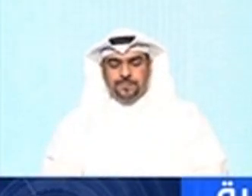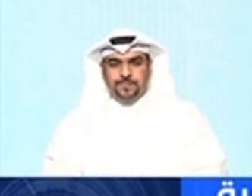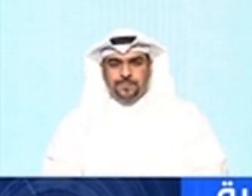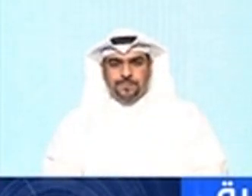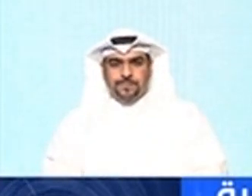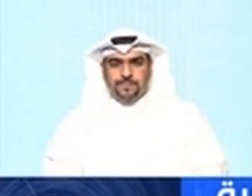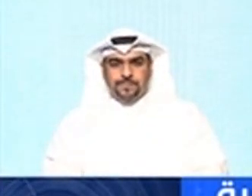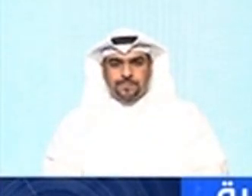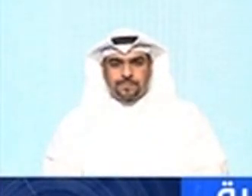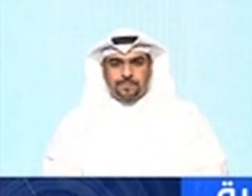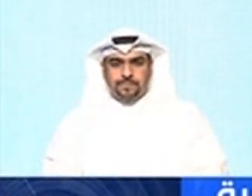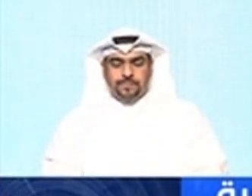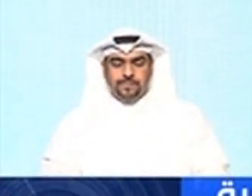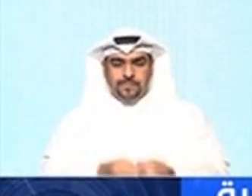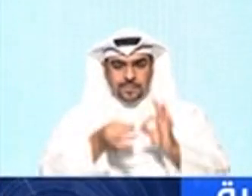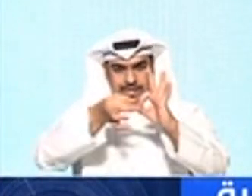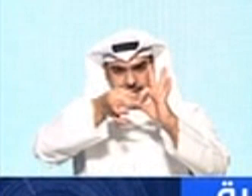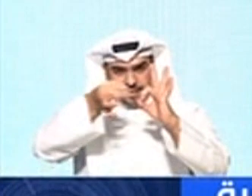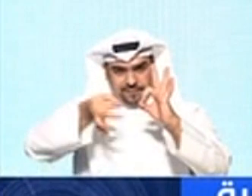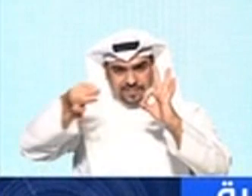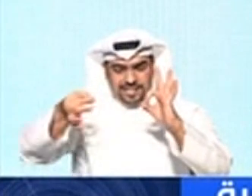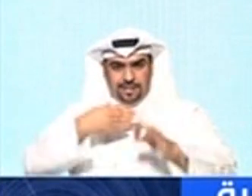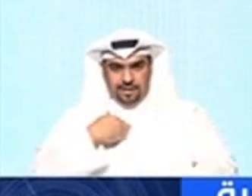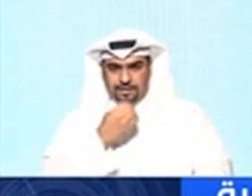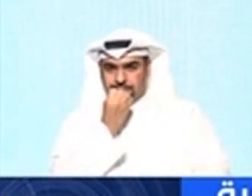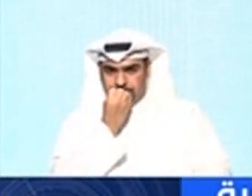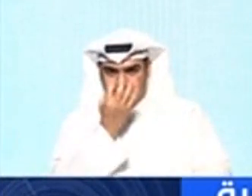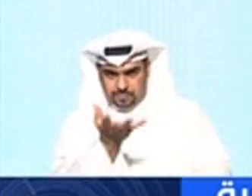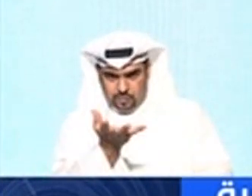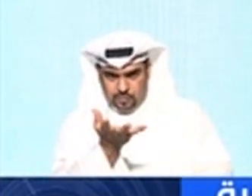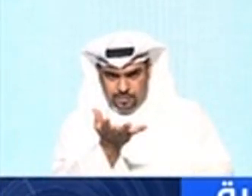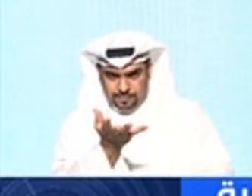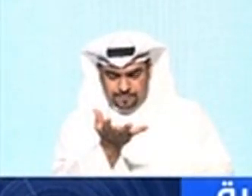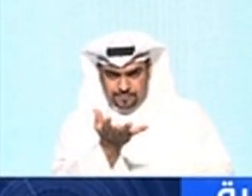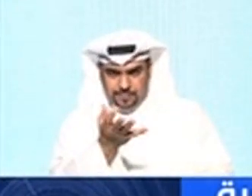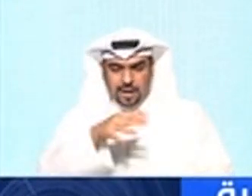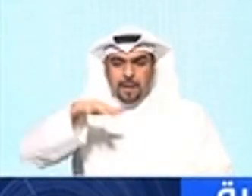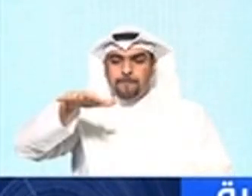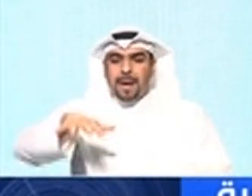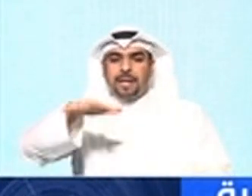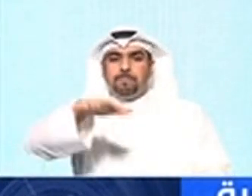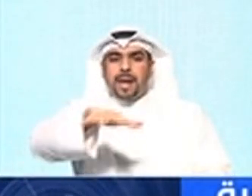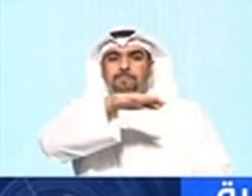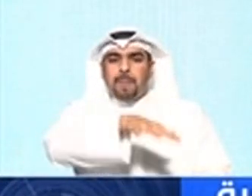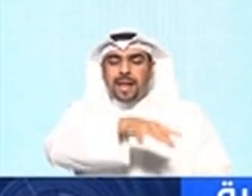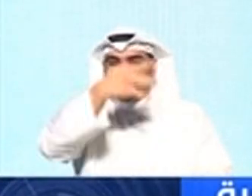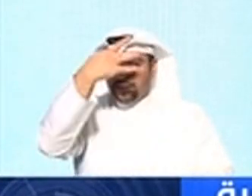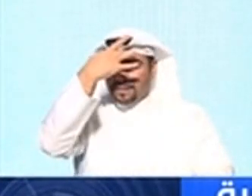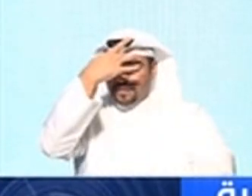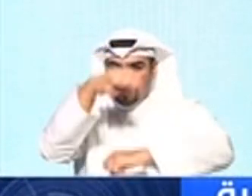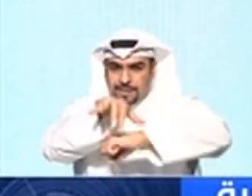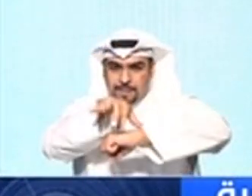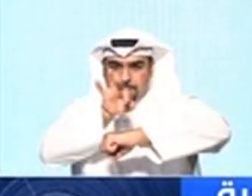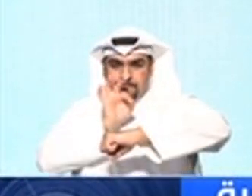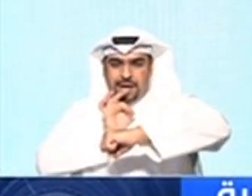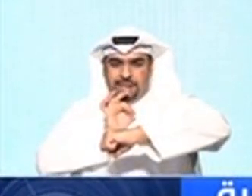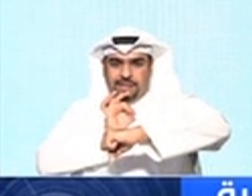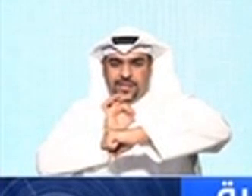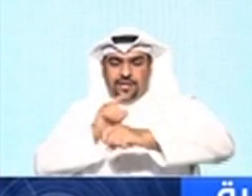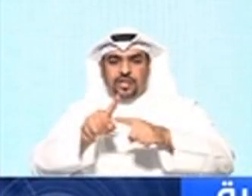نوع من التفاصيل، بعض التفاصيل حول الجنسيات لحالات الإصابة،